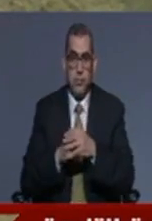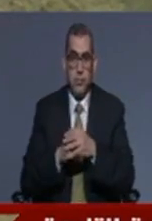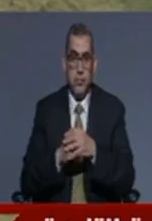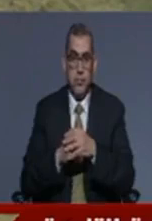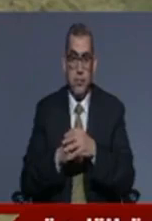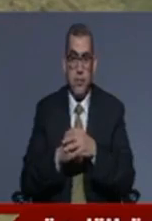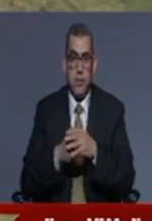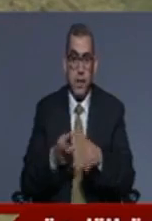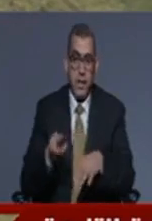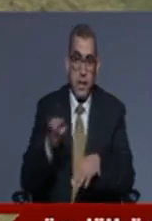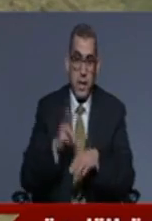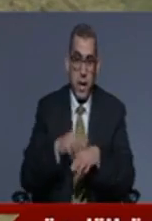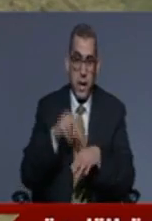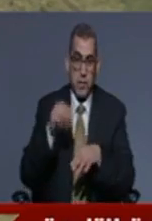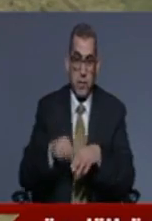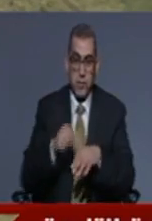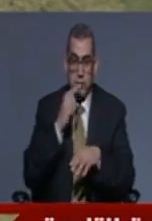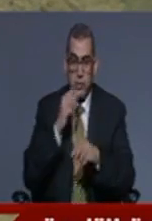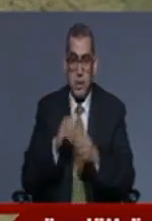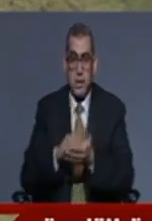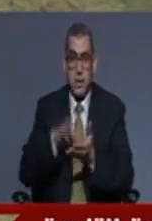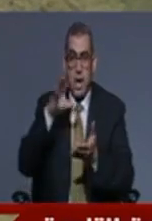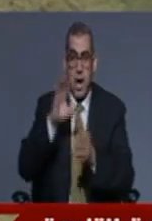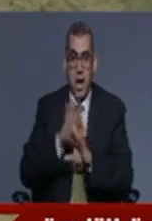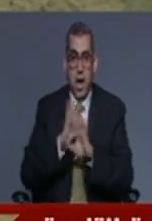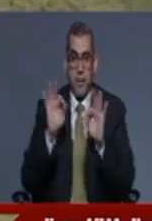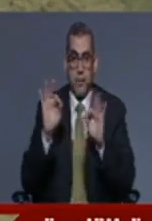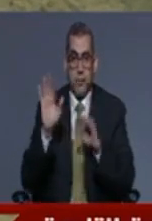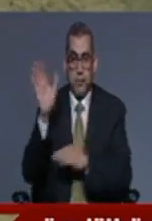بالإضافة إلى الاستقلال